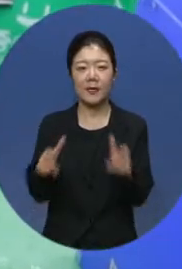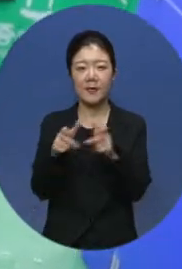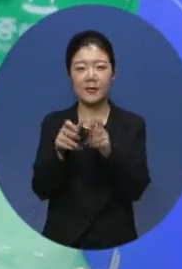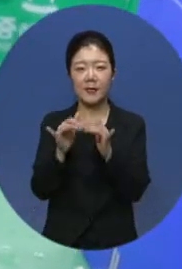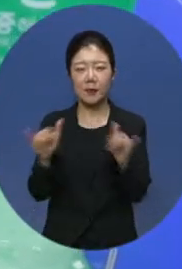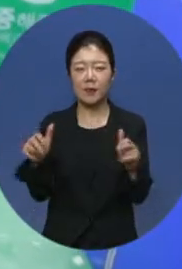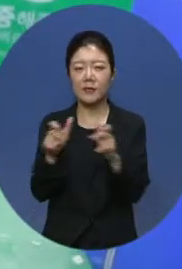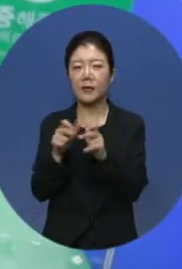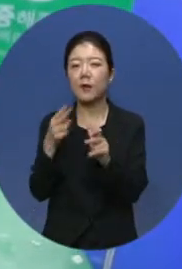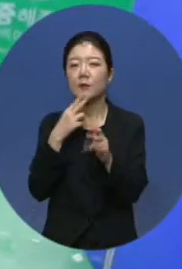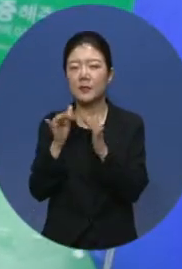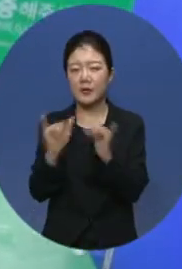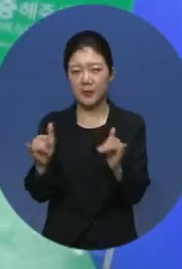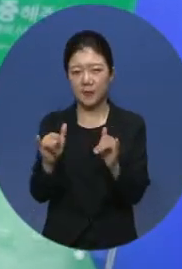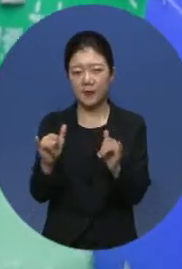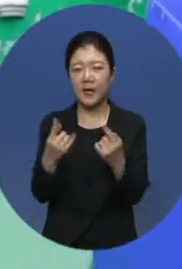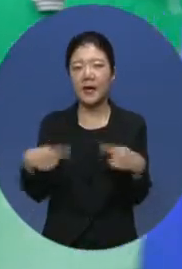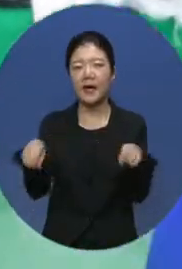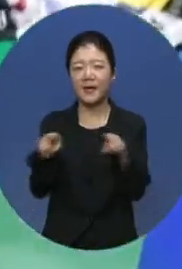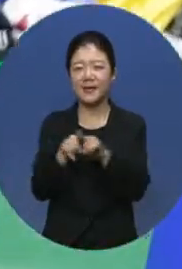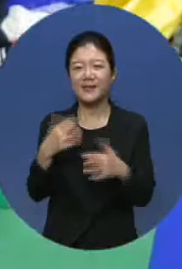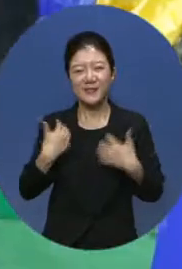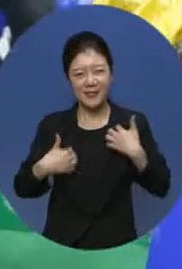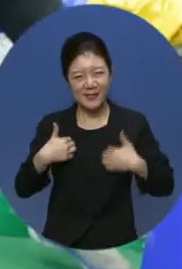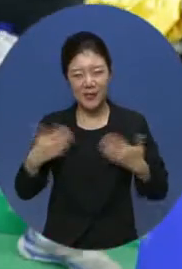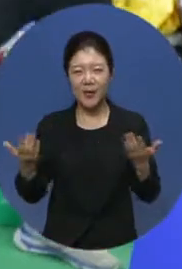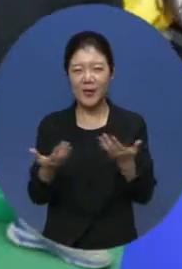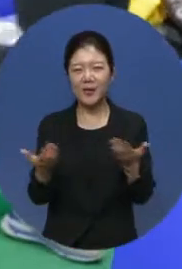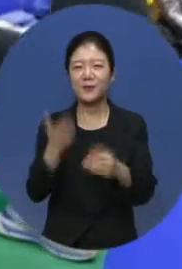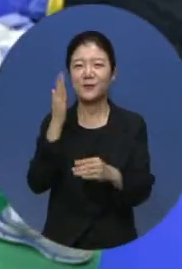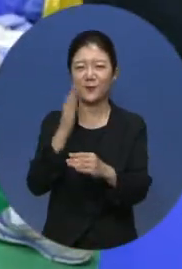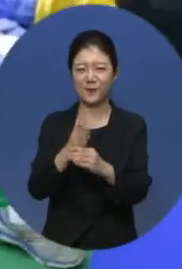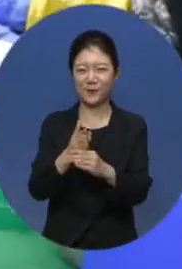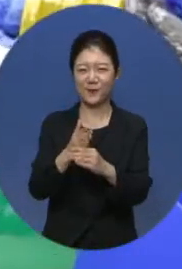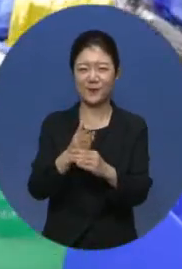장애인과 비장애인이 하나가 되어 즐겁게 일하고 있습니다.